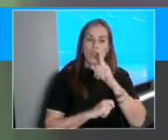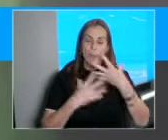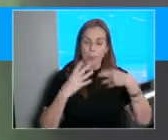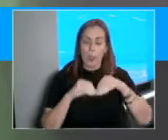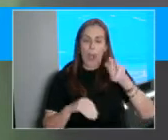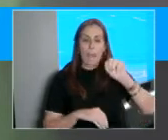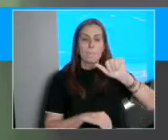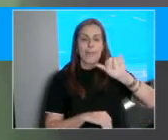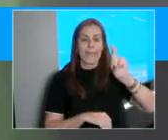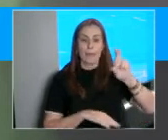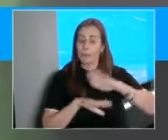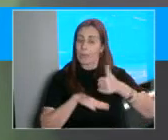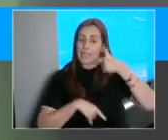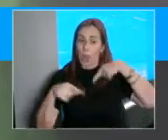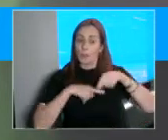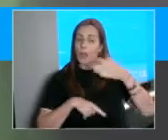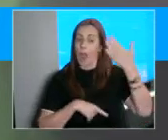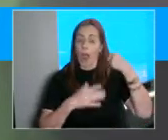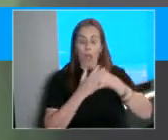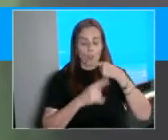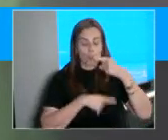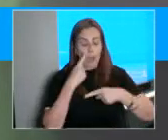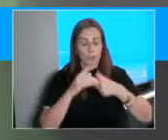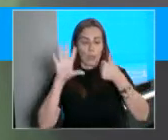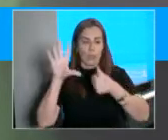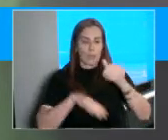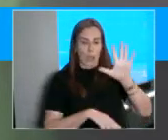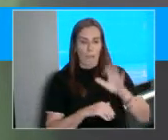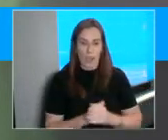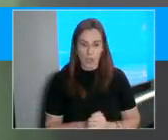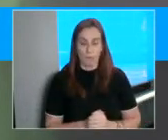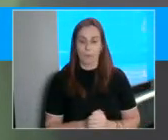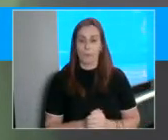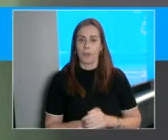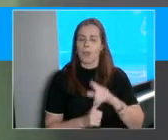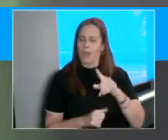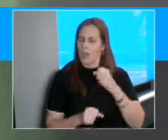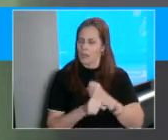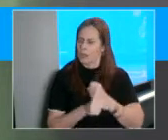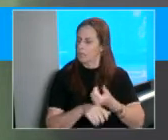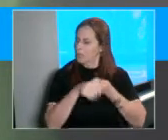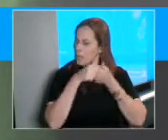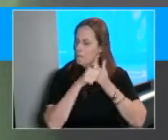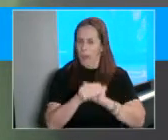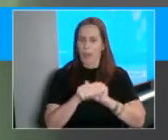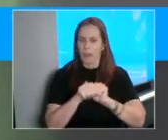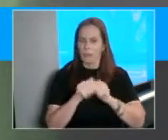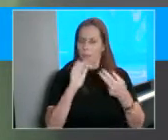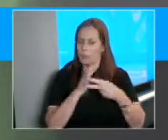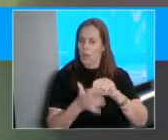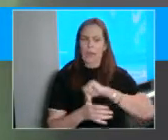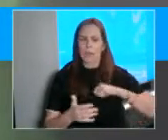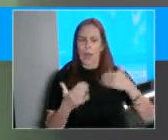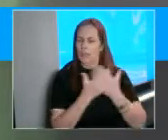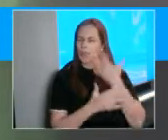למאיר. בתפקיד שרת החוץ כיהנה עד שנת 1965. היא הובילה מדיניות של תמיכה במדיניות העצמאיות